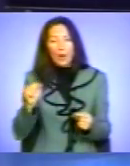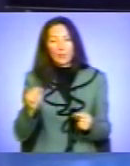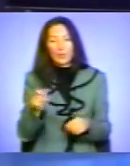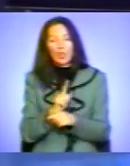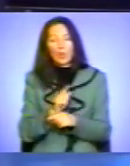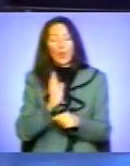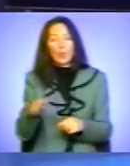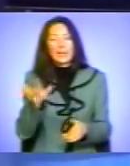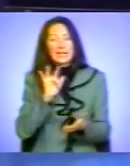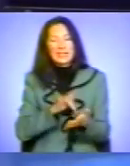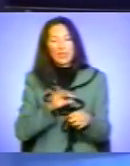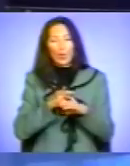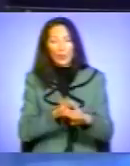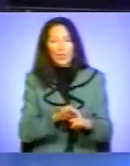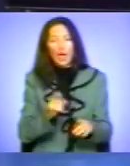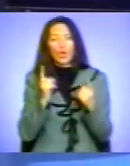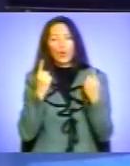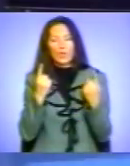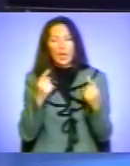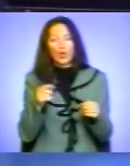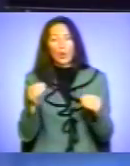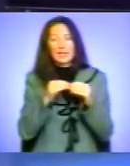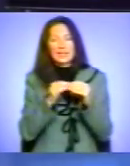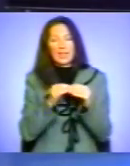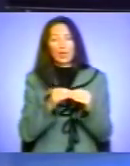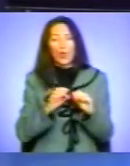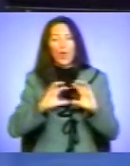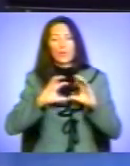проведення ювілейного 10-го всеукраїнського фестивалю козацької